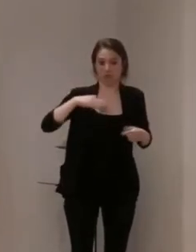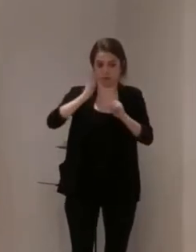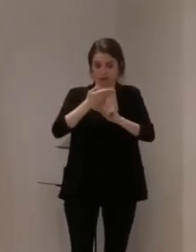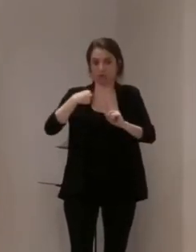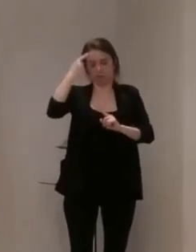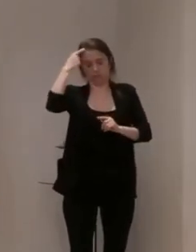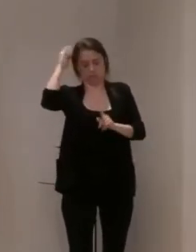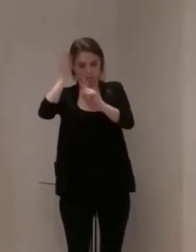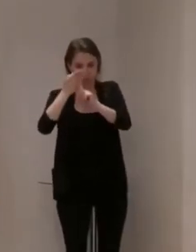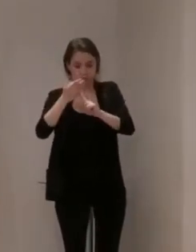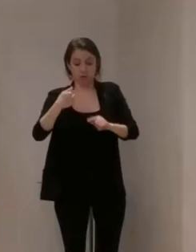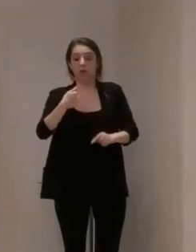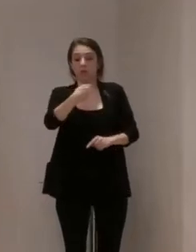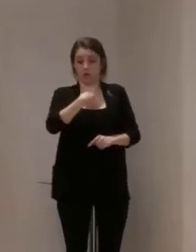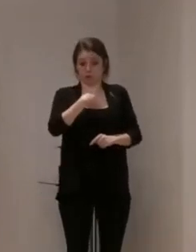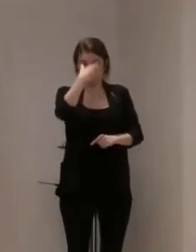A mi,